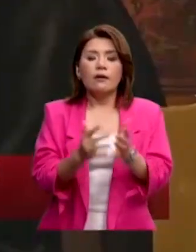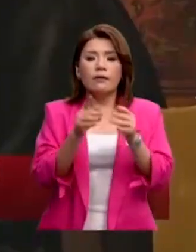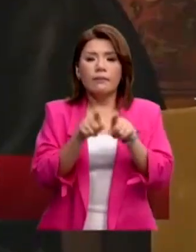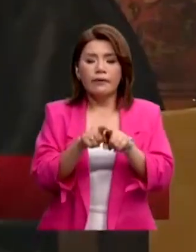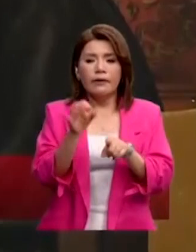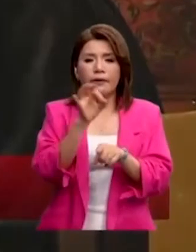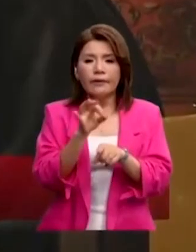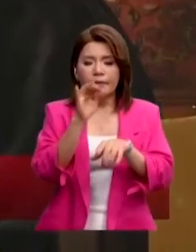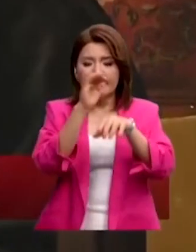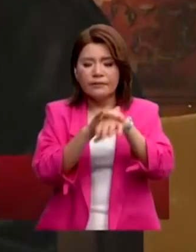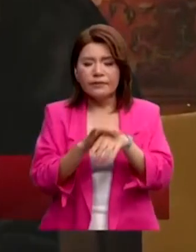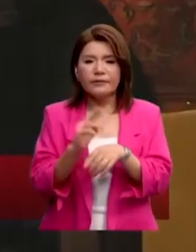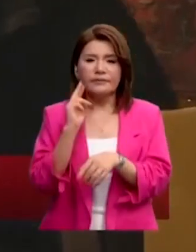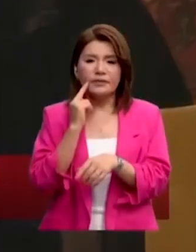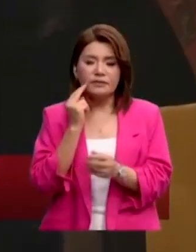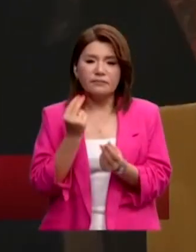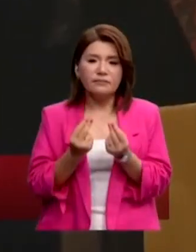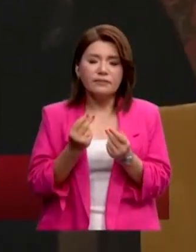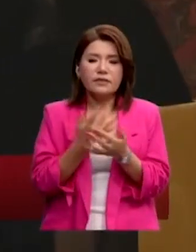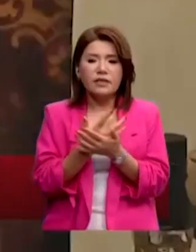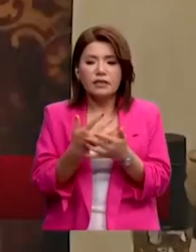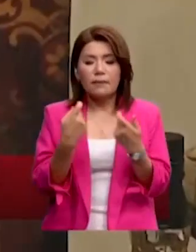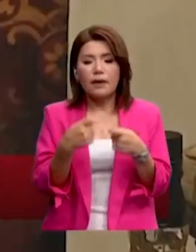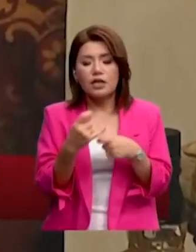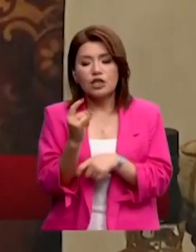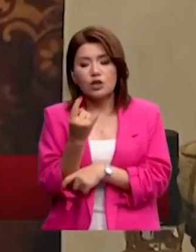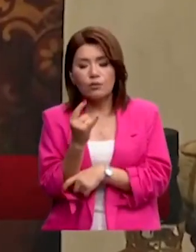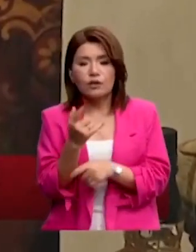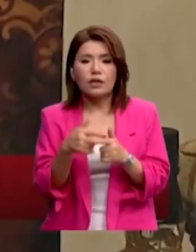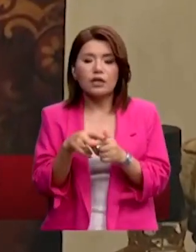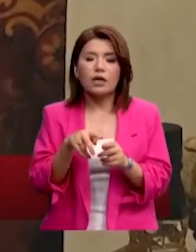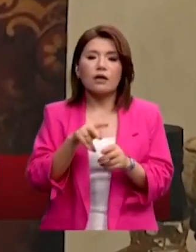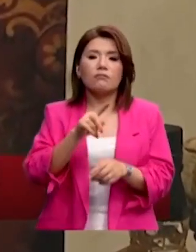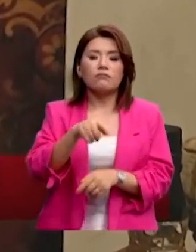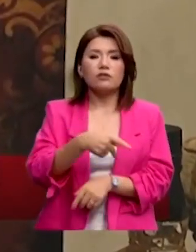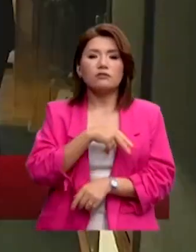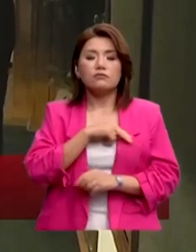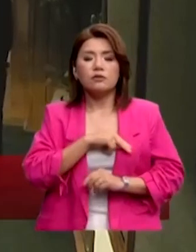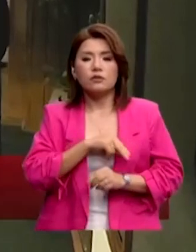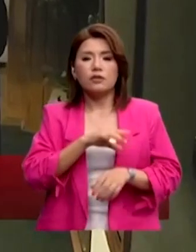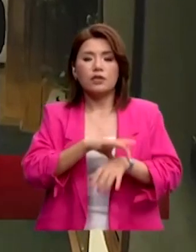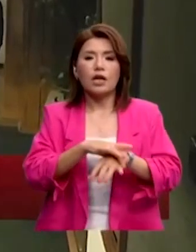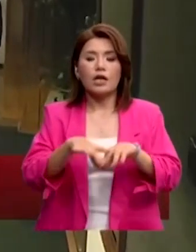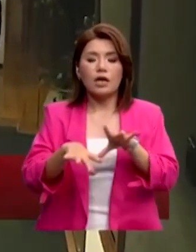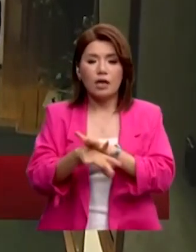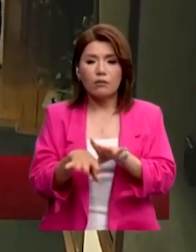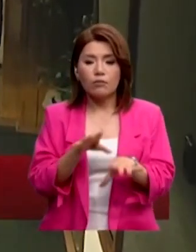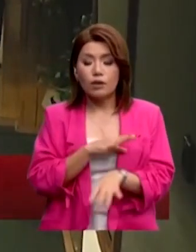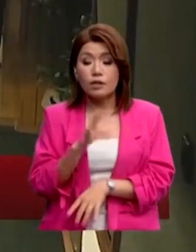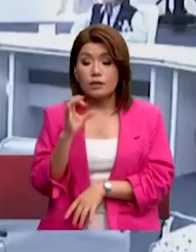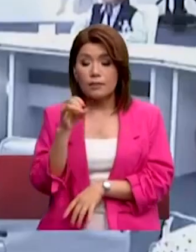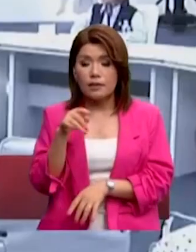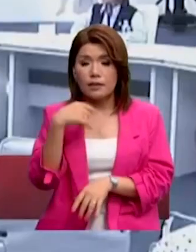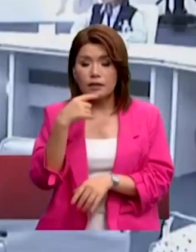основном речь идет о фактах сексуальной эксплуатации, продажи новорожденных и принудительного труда. Как отметил представитель МВД Самат Кусентов,